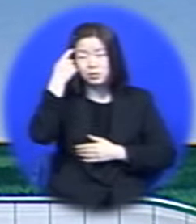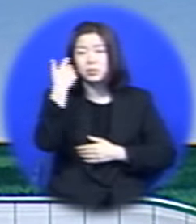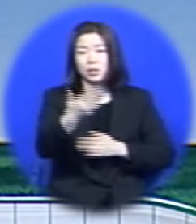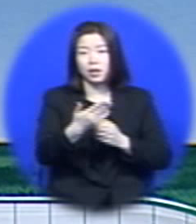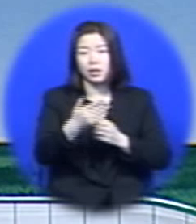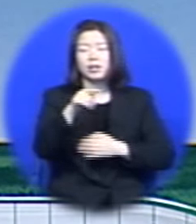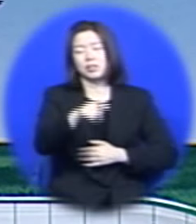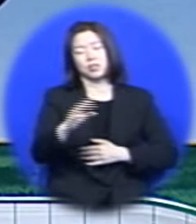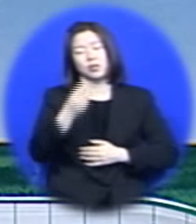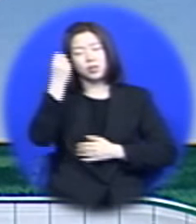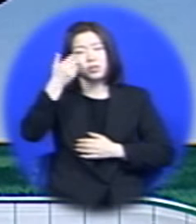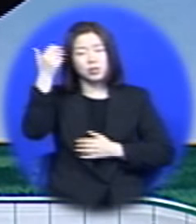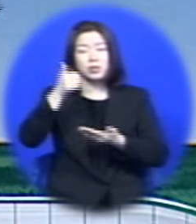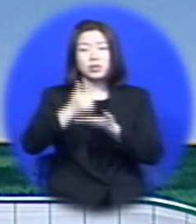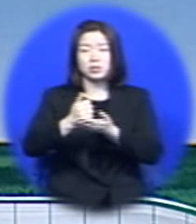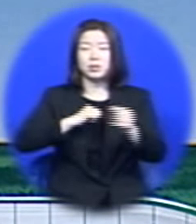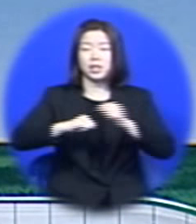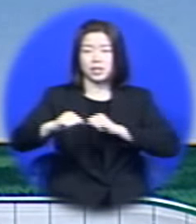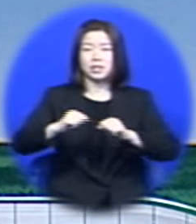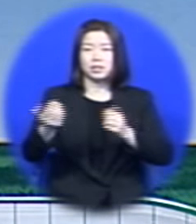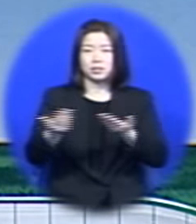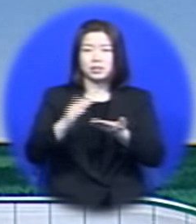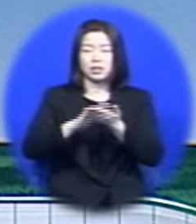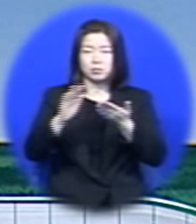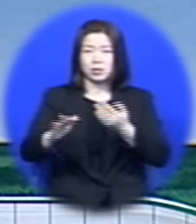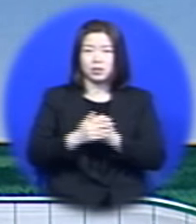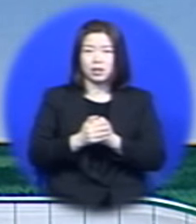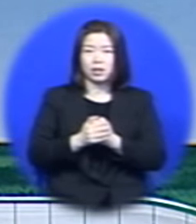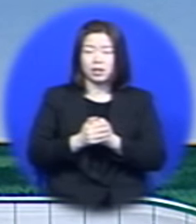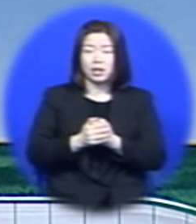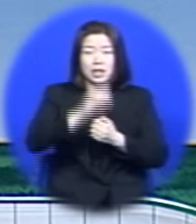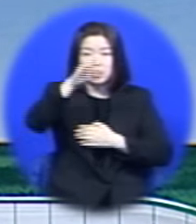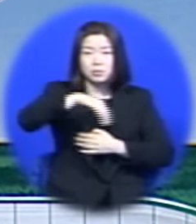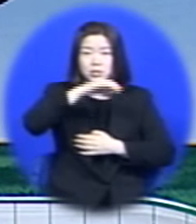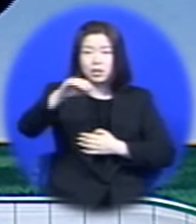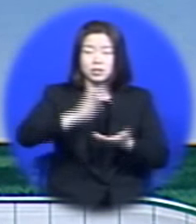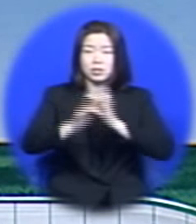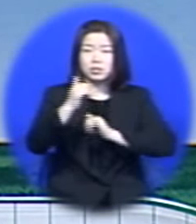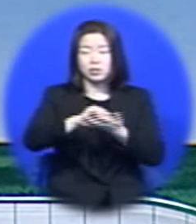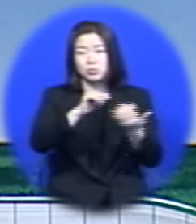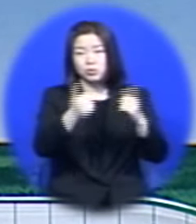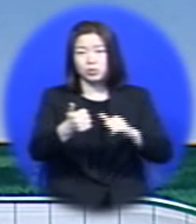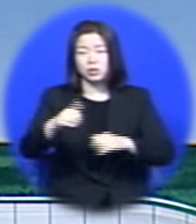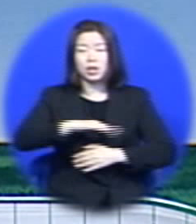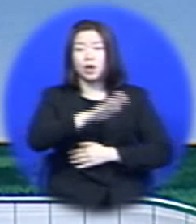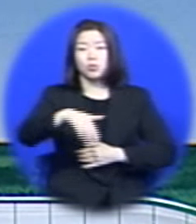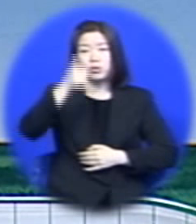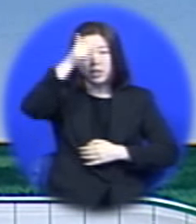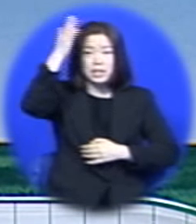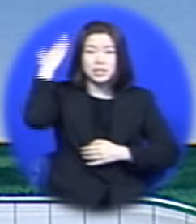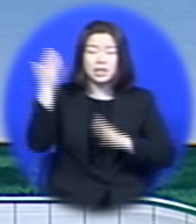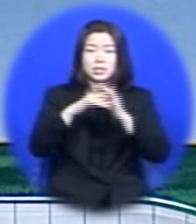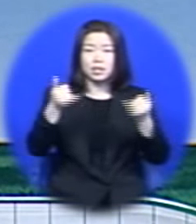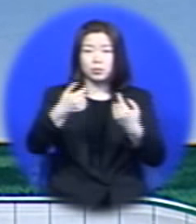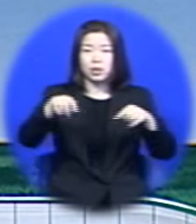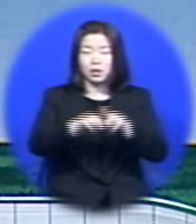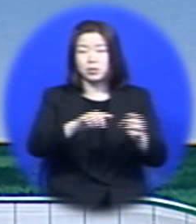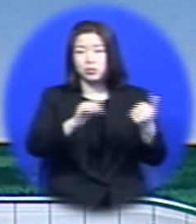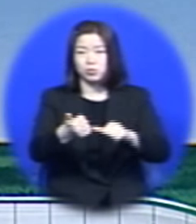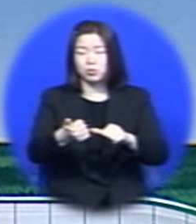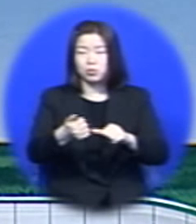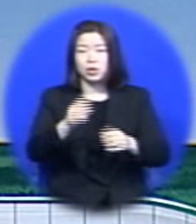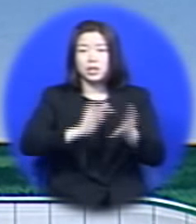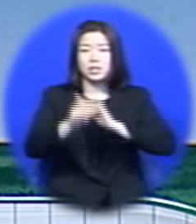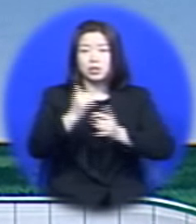여러분, 예수님이 십자가에 죽으실 때 여러분의 옛사람도 같이 죽고 예수님이 부활하신 것이 여러분의 생명이